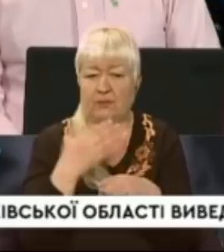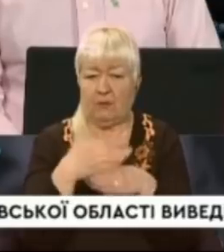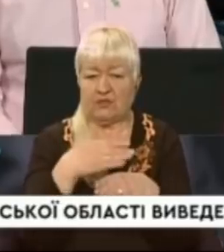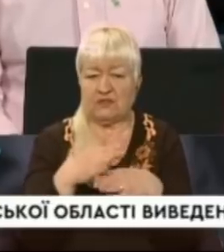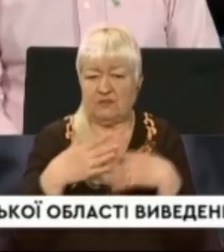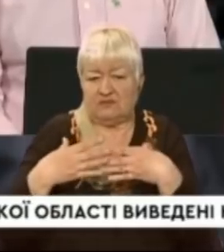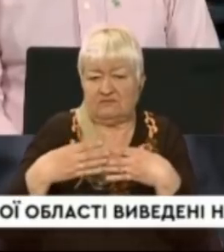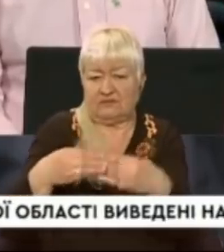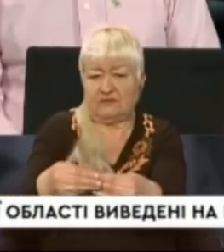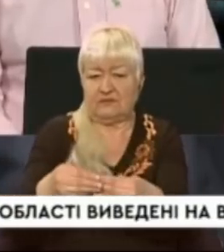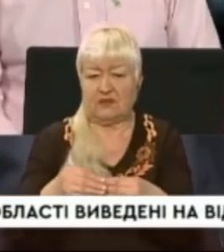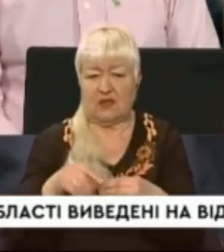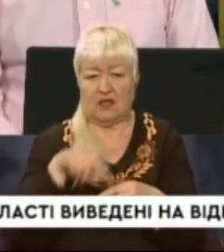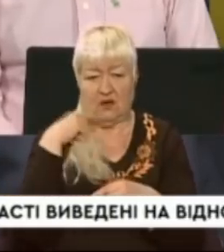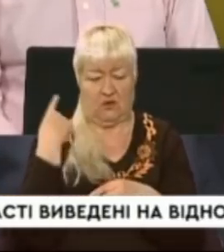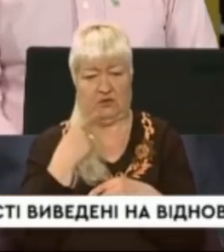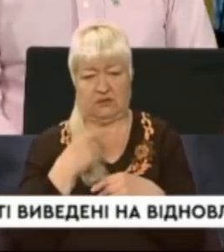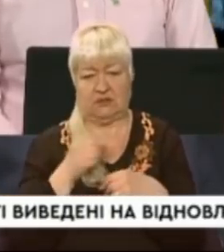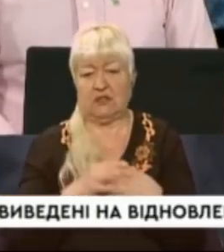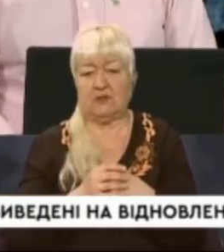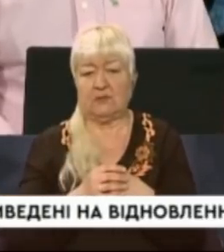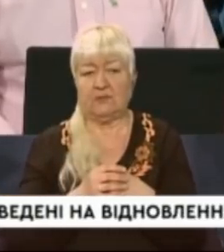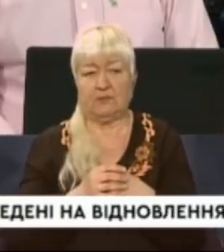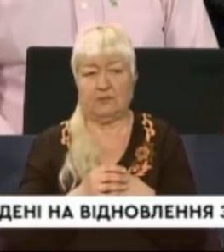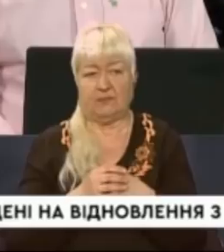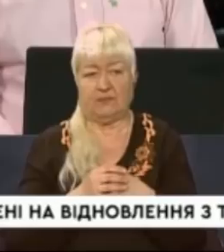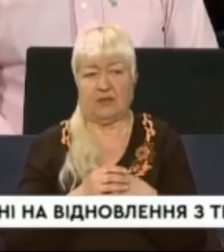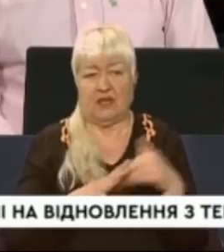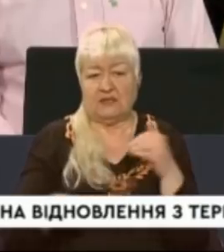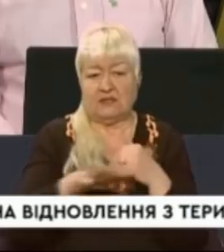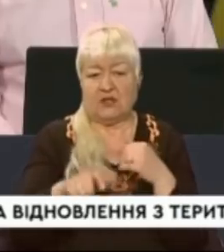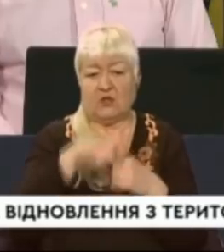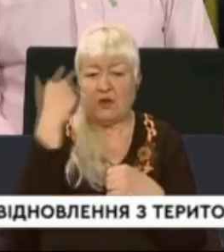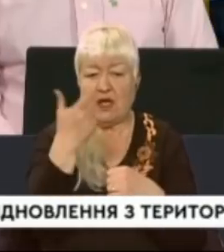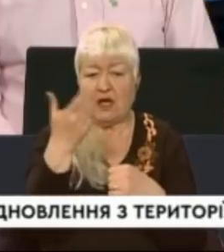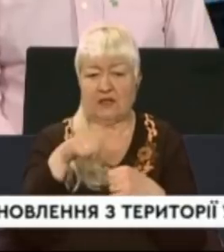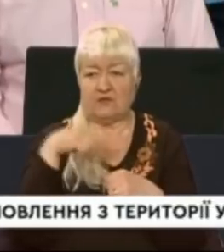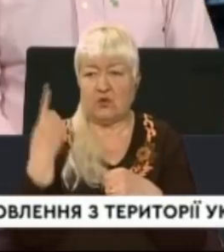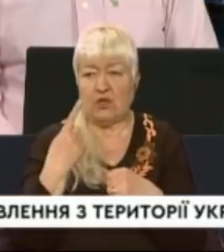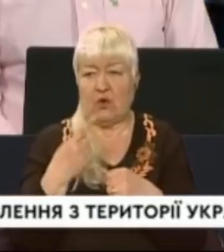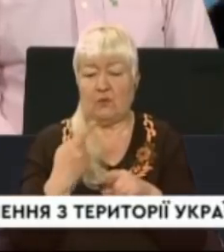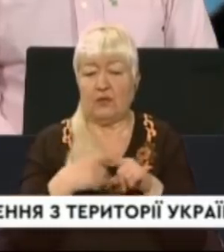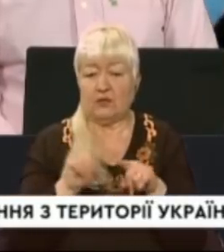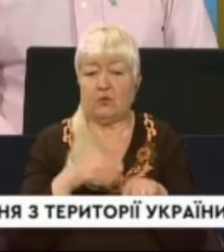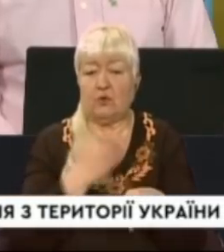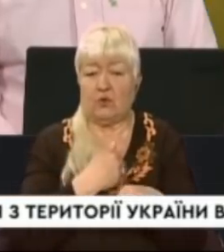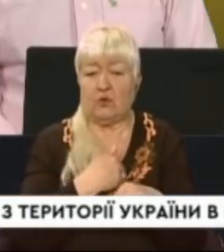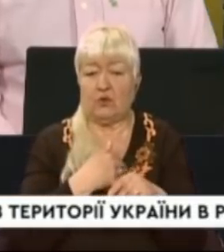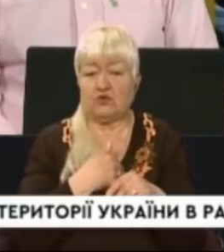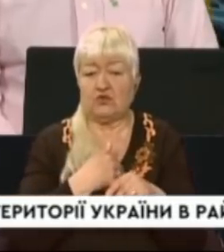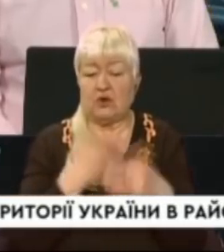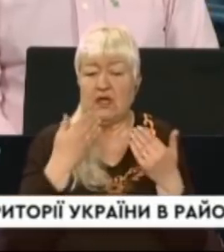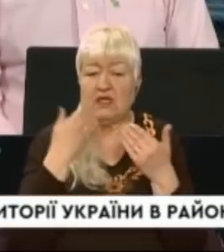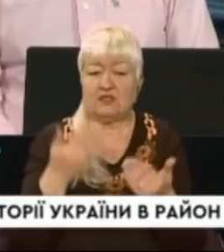вытесняет агрессора, российского агрессора с территории Харьковской области. Поэтому хотел бы обратиться, конечно,